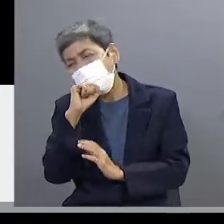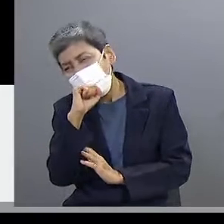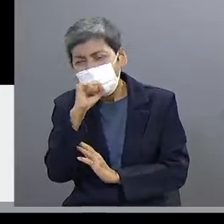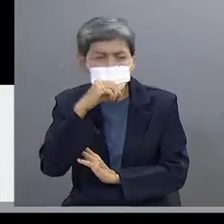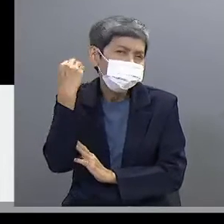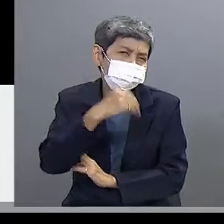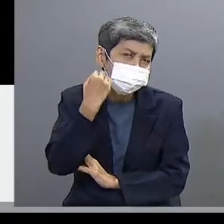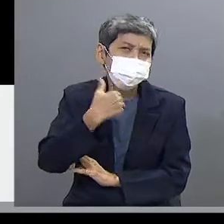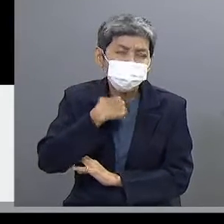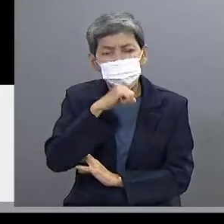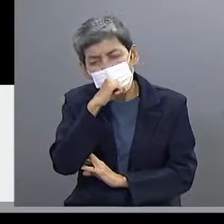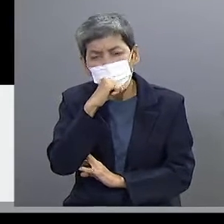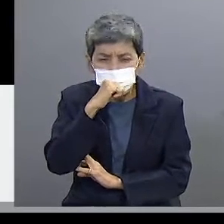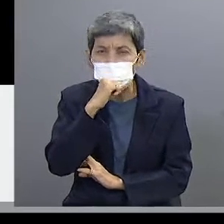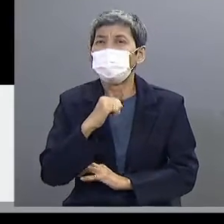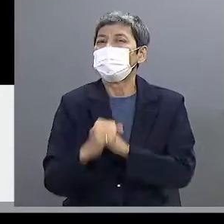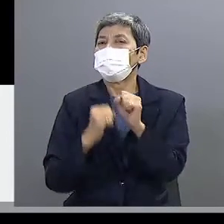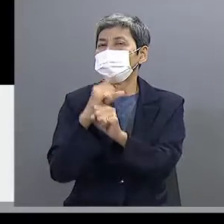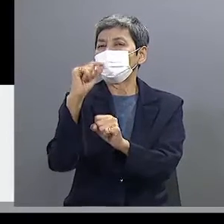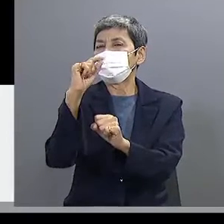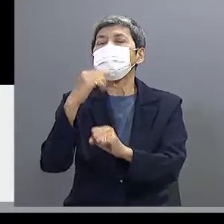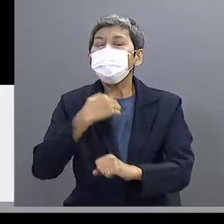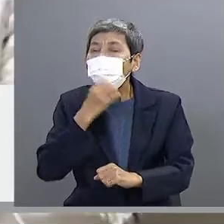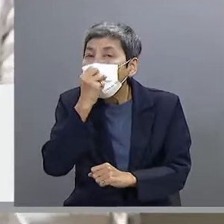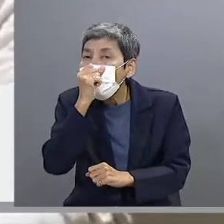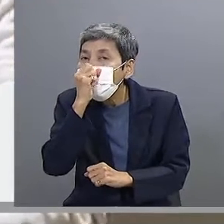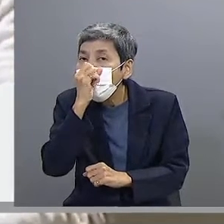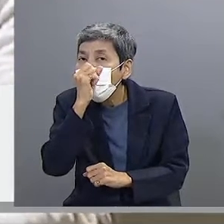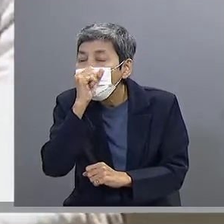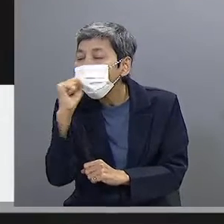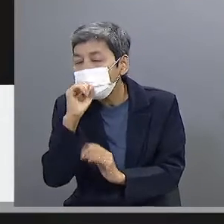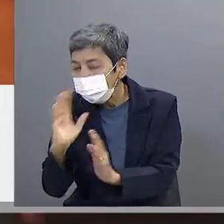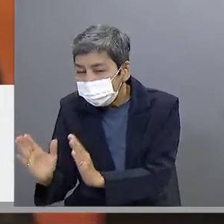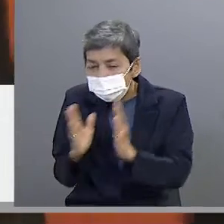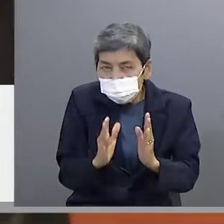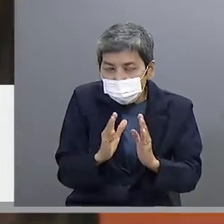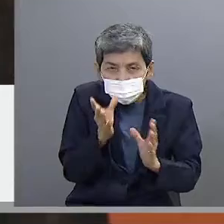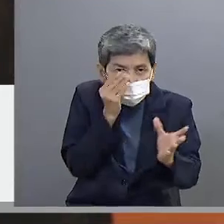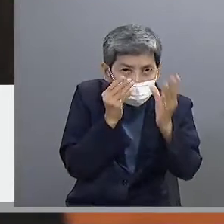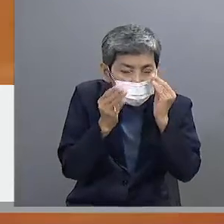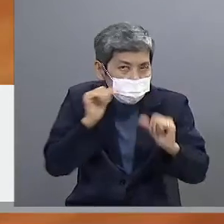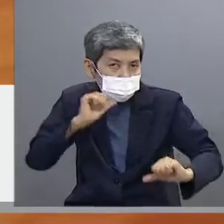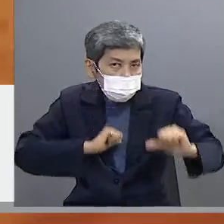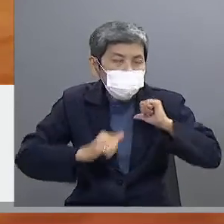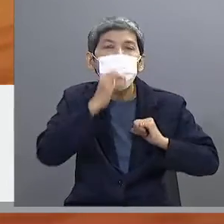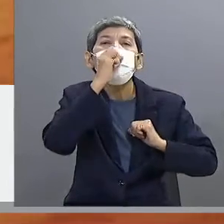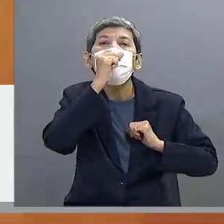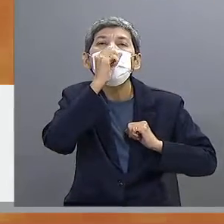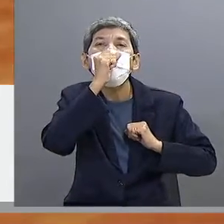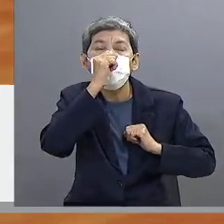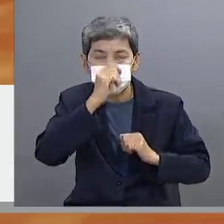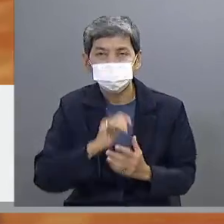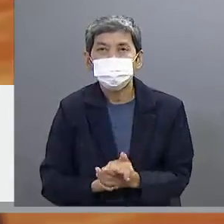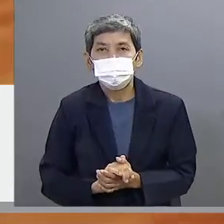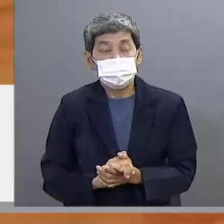ลงมามากกว่า20ปีก็เลยอยากที่จะออกจากเซฟโซนลองเรียนรู้ทักษะใหม่ๆดูบ้างครับส่วนถามว่าแหมง